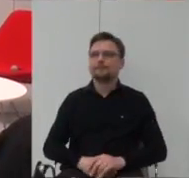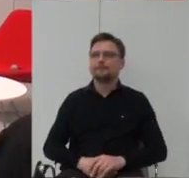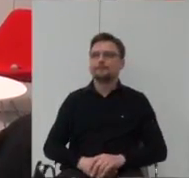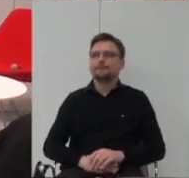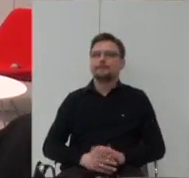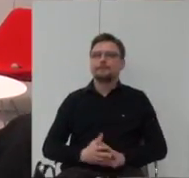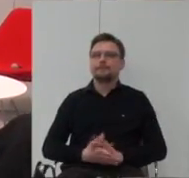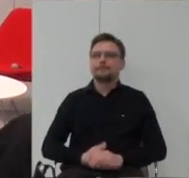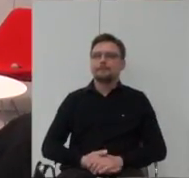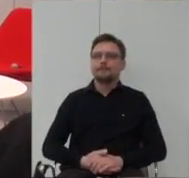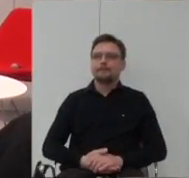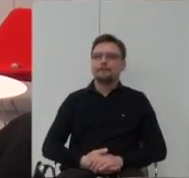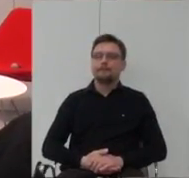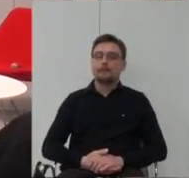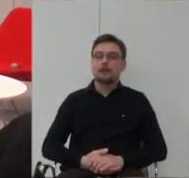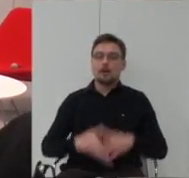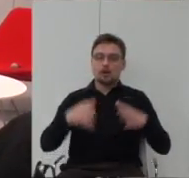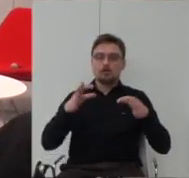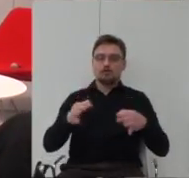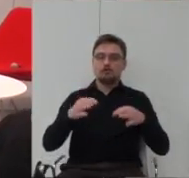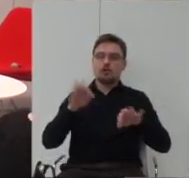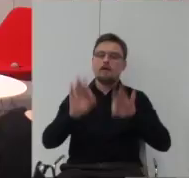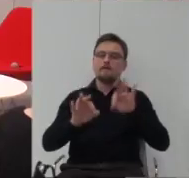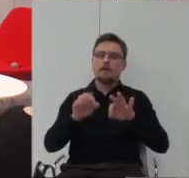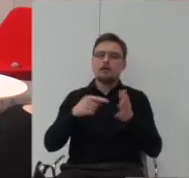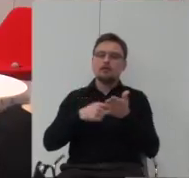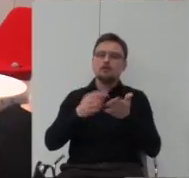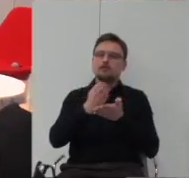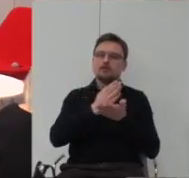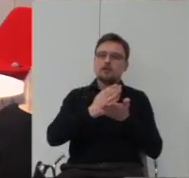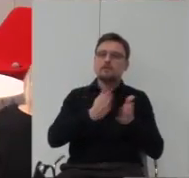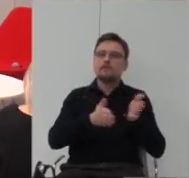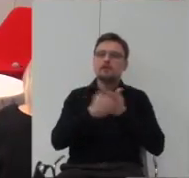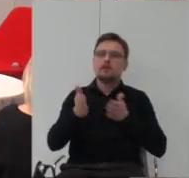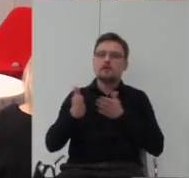pozwolić nam poznać i Państwu poznać siebie nawzajem.